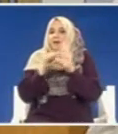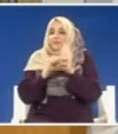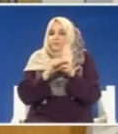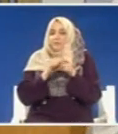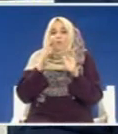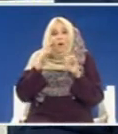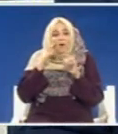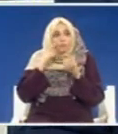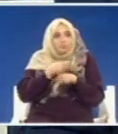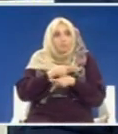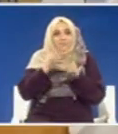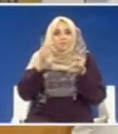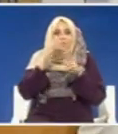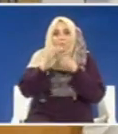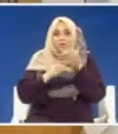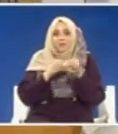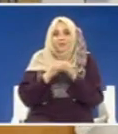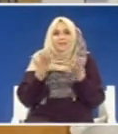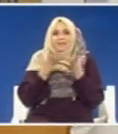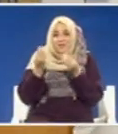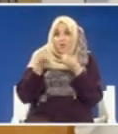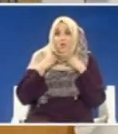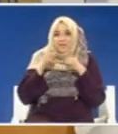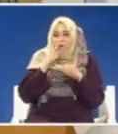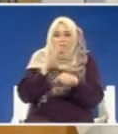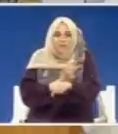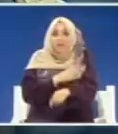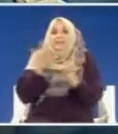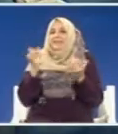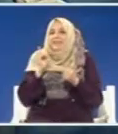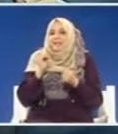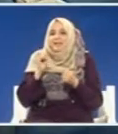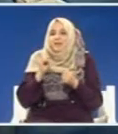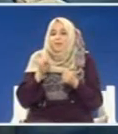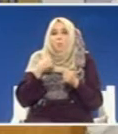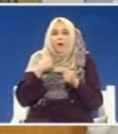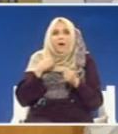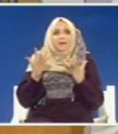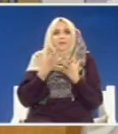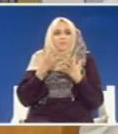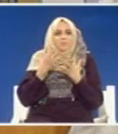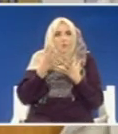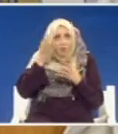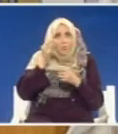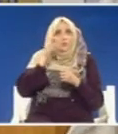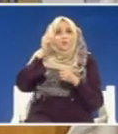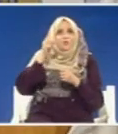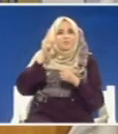الكونية؟ من الذي أعطاني هذه الحاسة التي أدرك بها معية الله